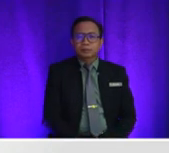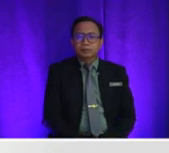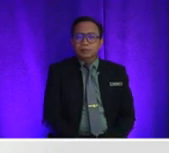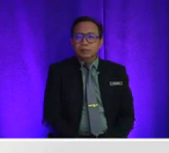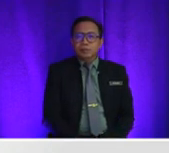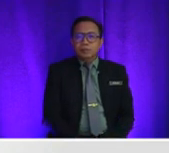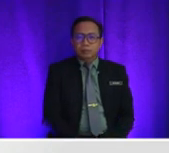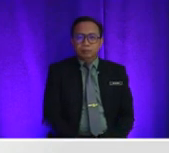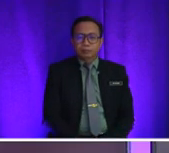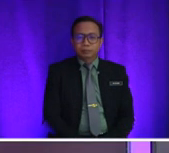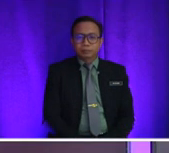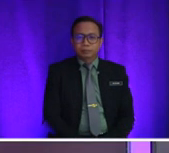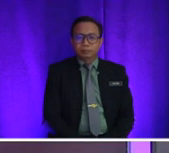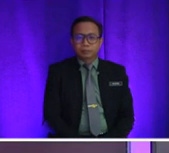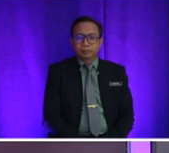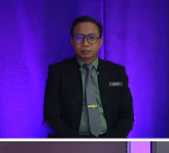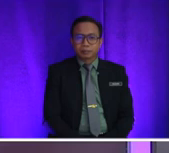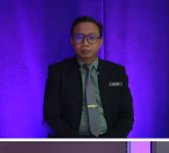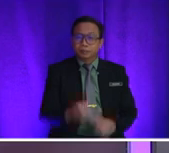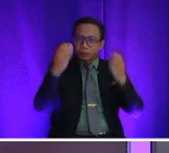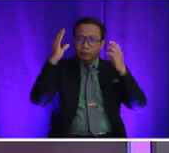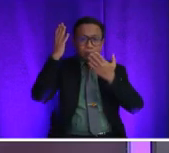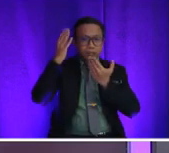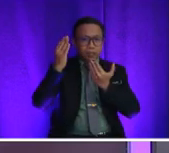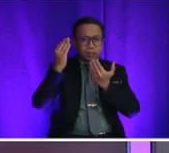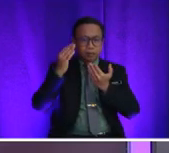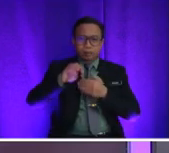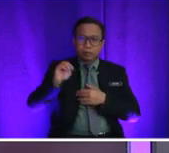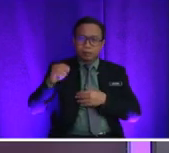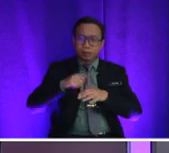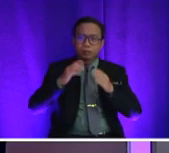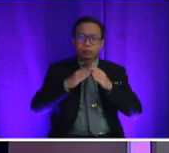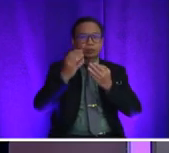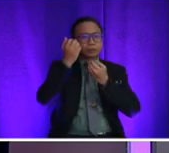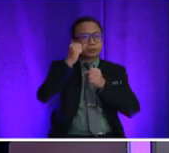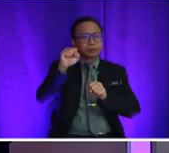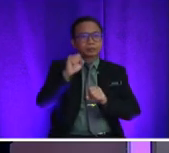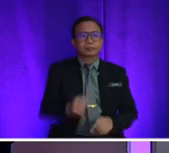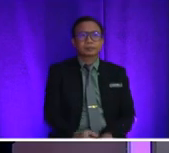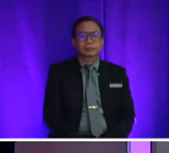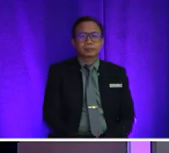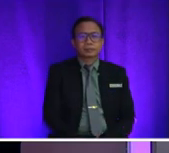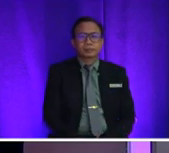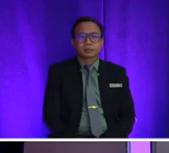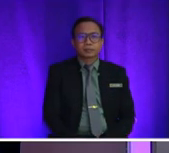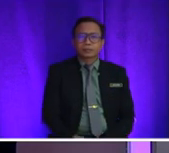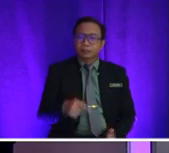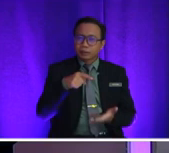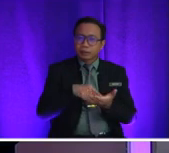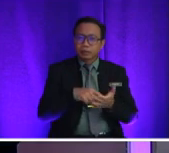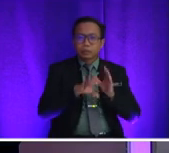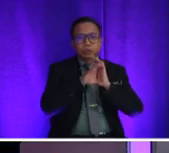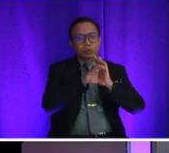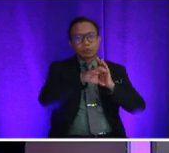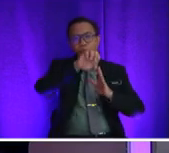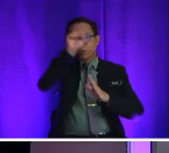Baik kalau begitu cegoro murid-murid yang di rumah juga turut bersedia baik ini adalah merupakan contoh